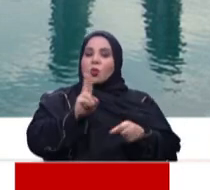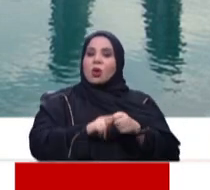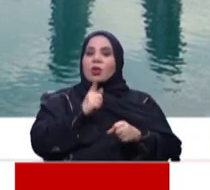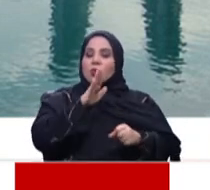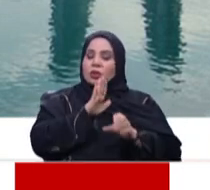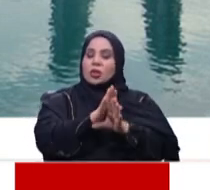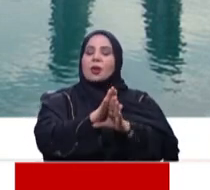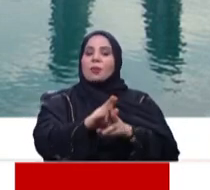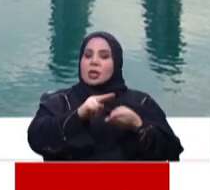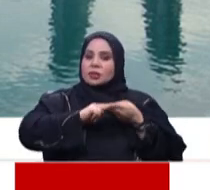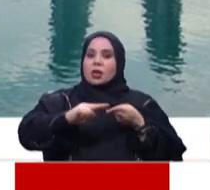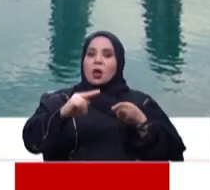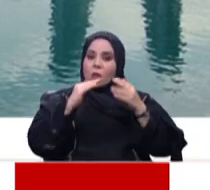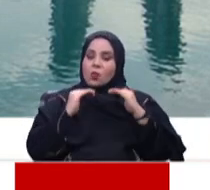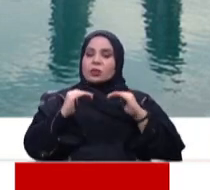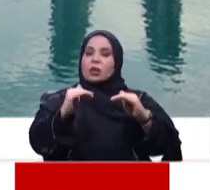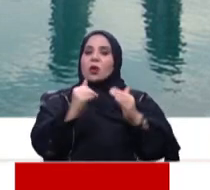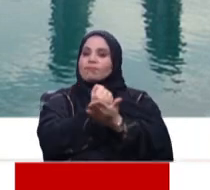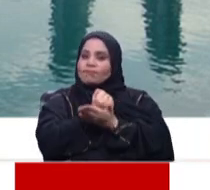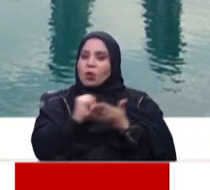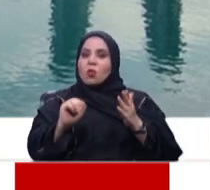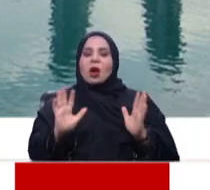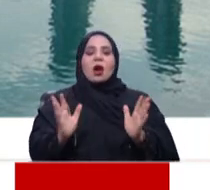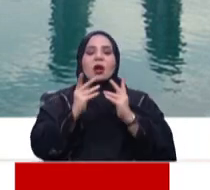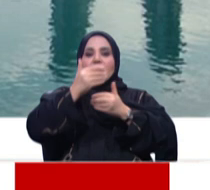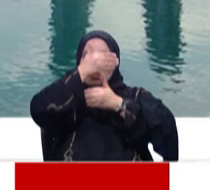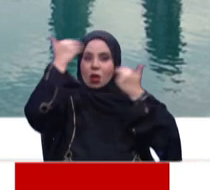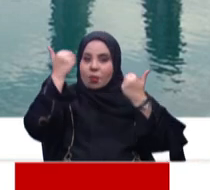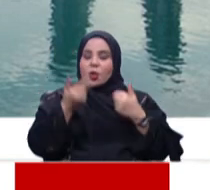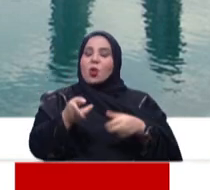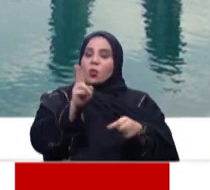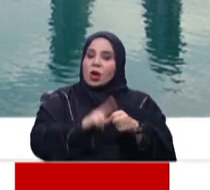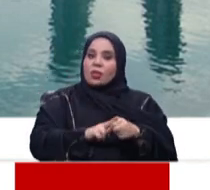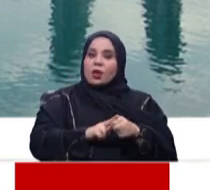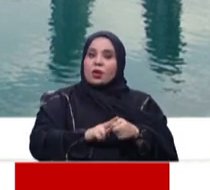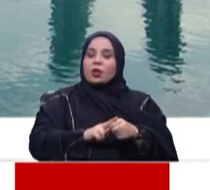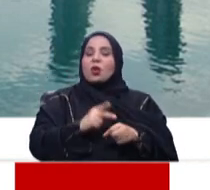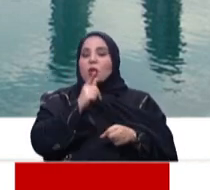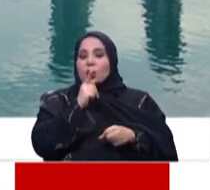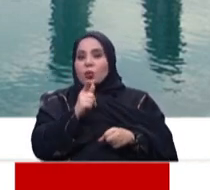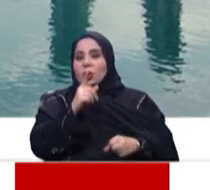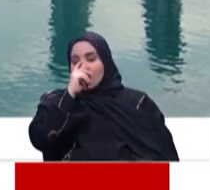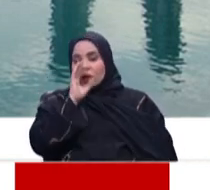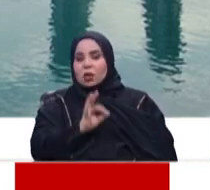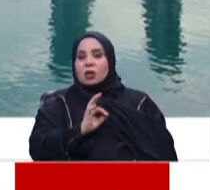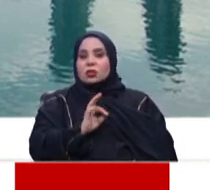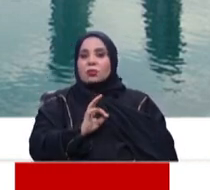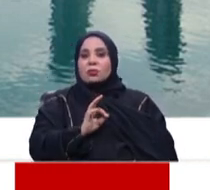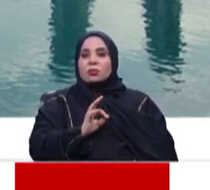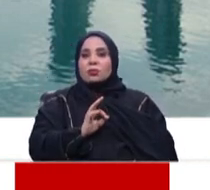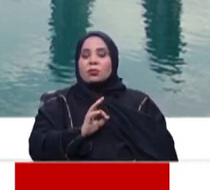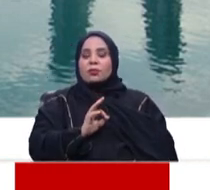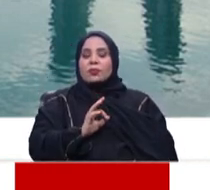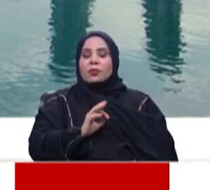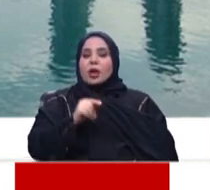جهود السلام والاستقرار ومكافحة كافة أشكال الإرهاب والتمييز. ولابد من أن نشيد بما حققته